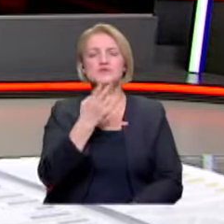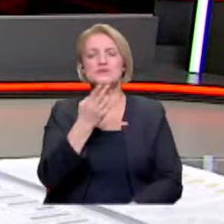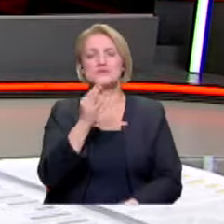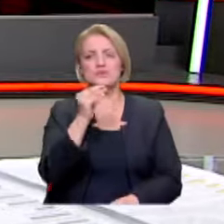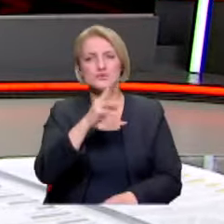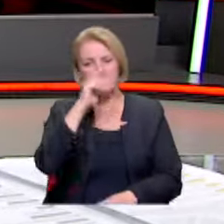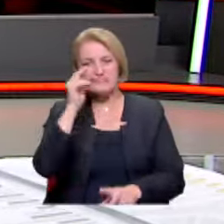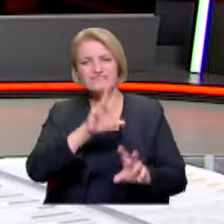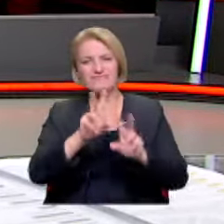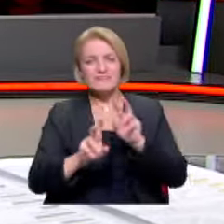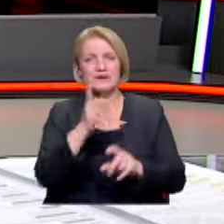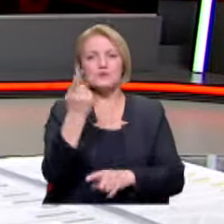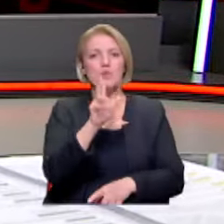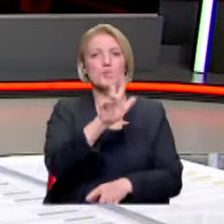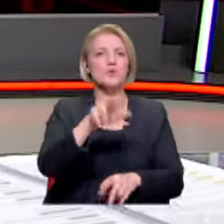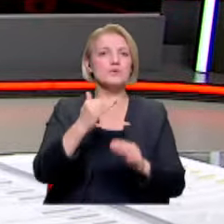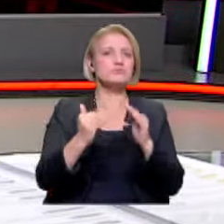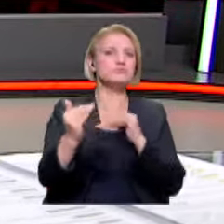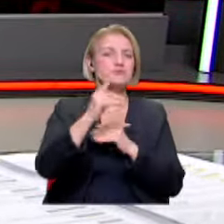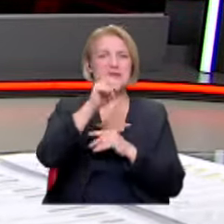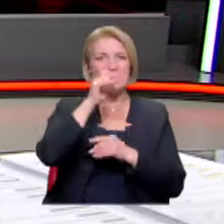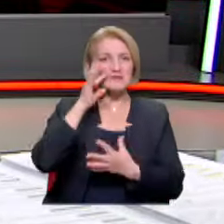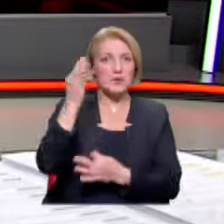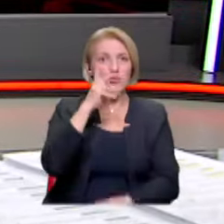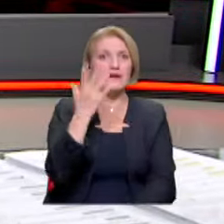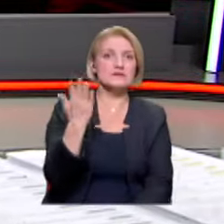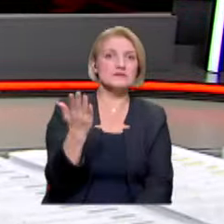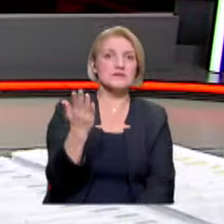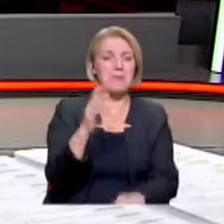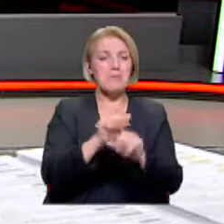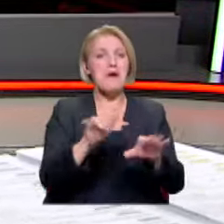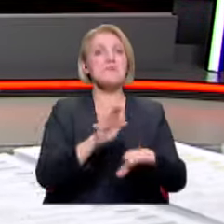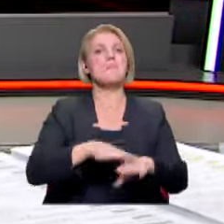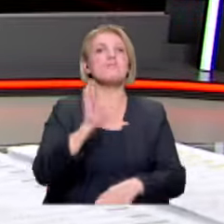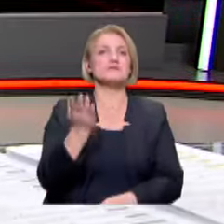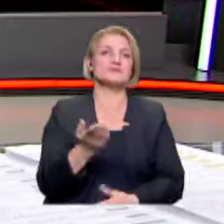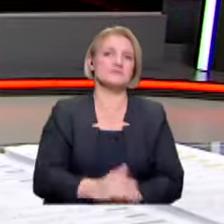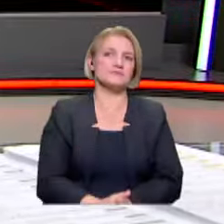istismarı önceki yıla göre %33 arttı. İnsan utanır, paylaşım yapmaz.